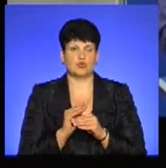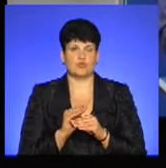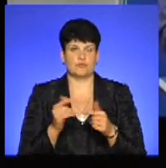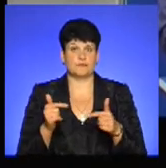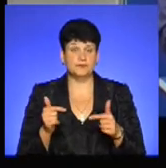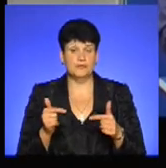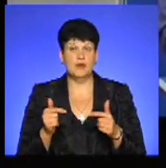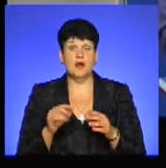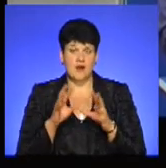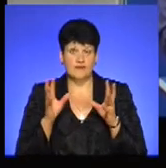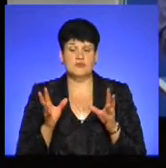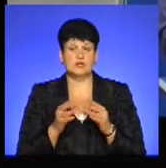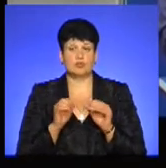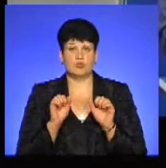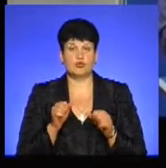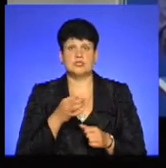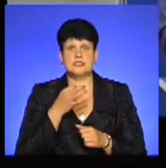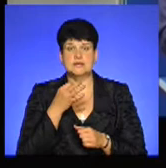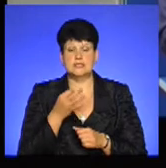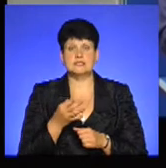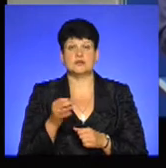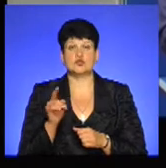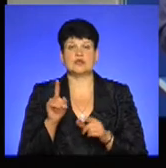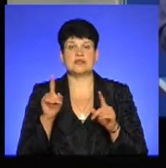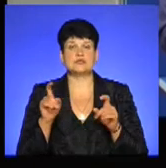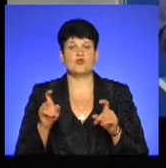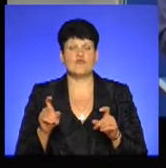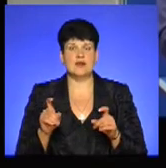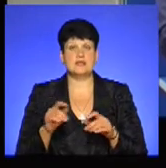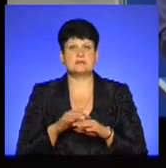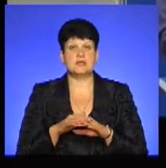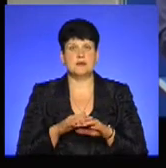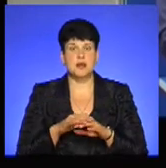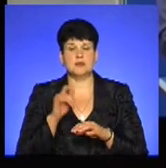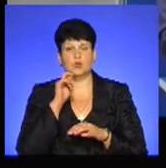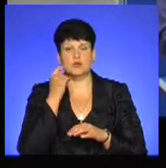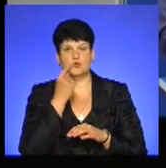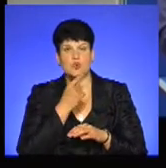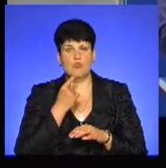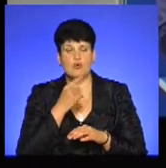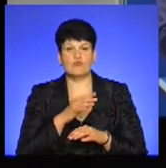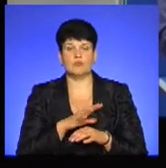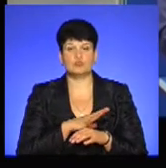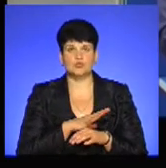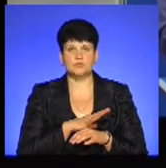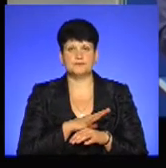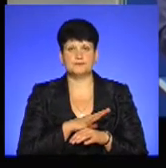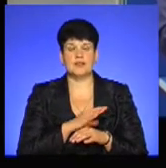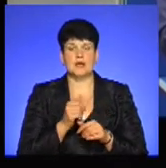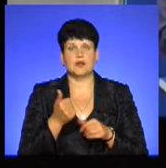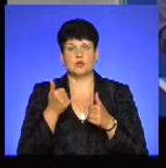так, в цілому, можна сказати, що тестування із математики, з української мови відбулося на такому